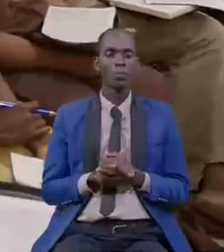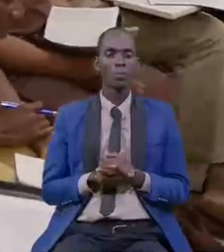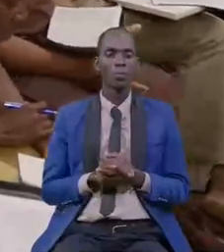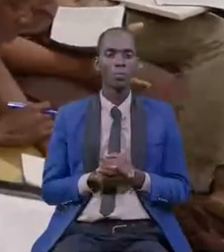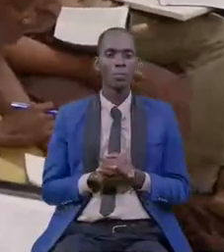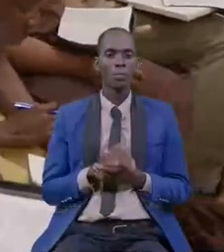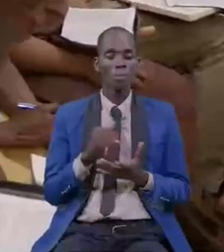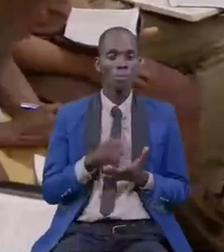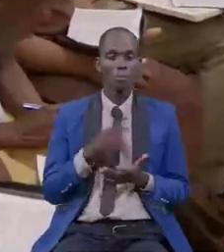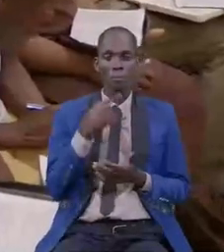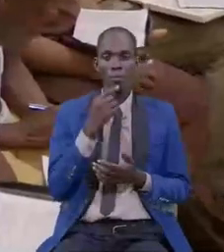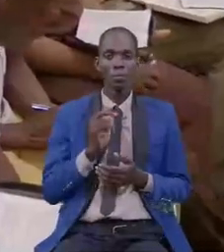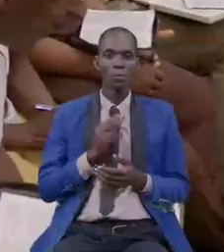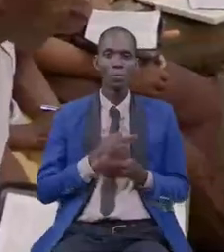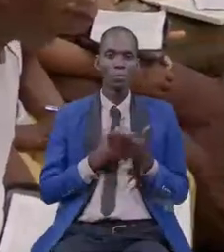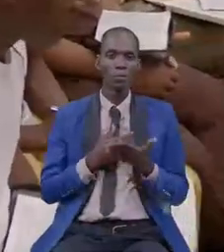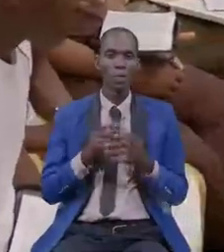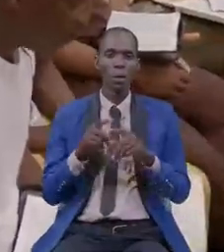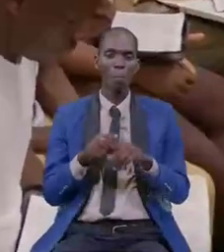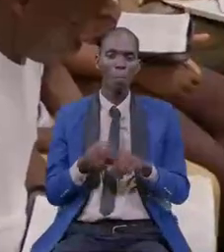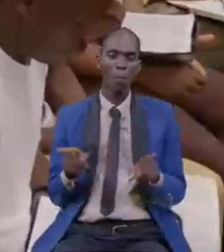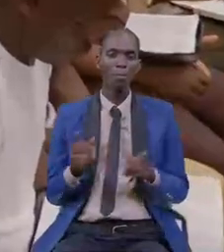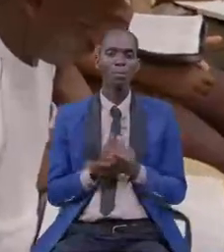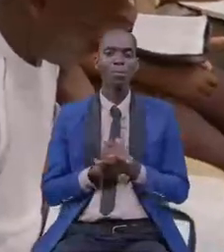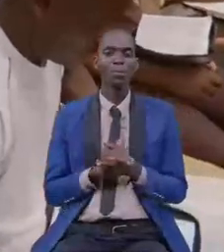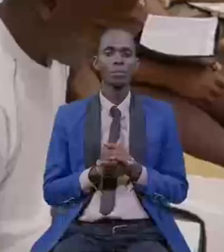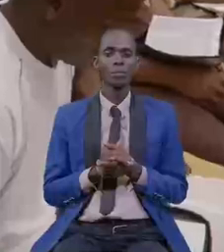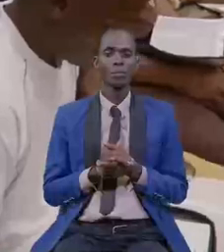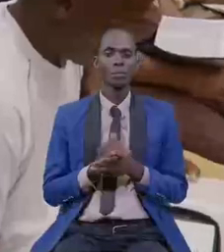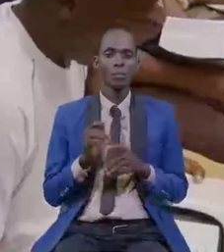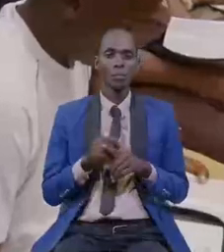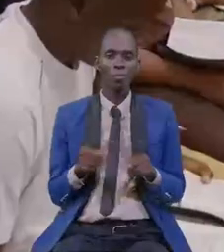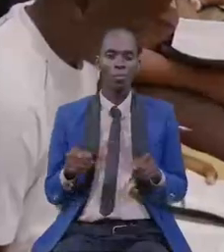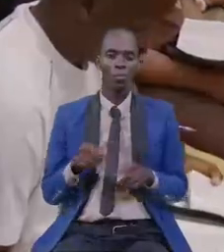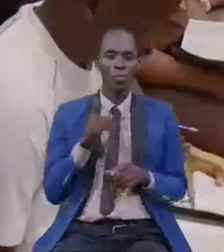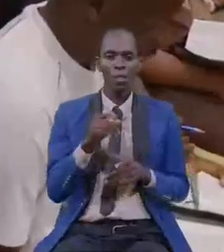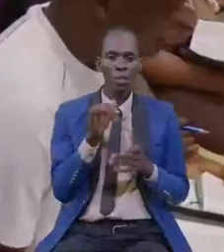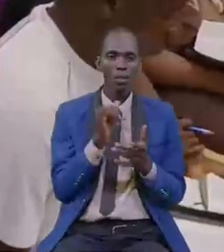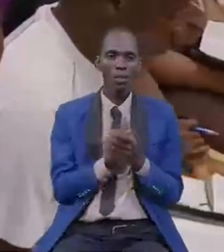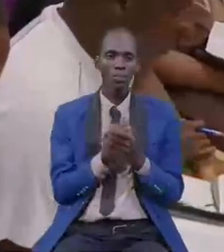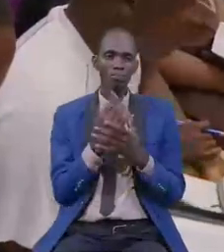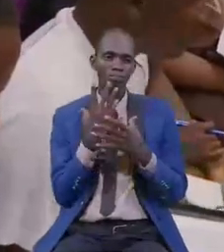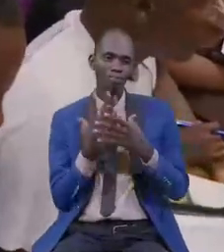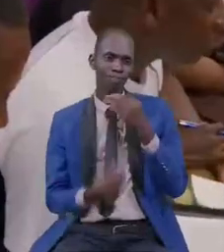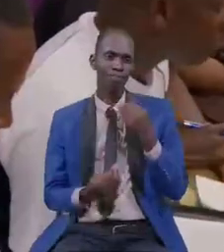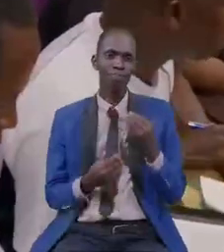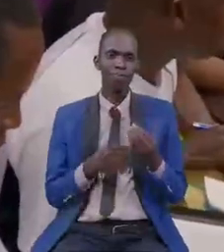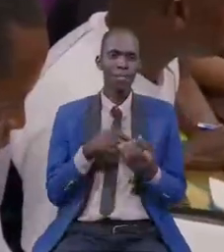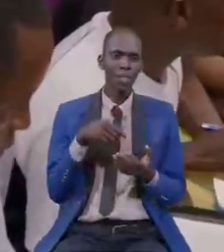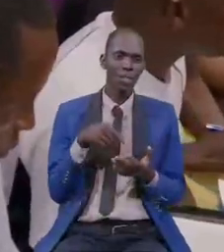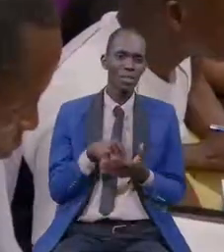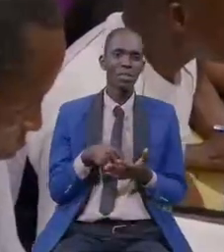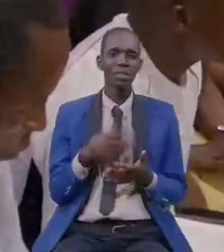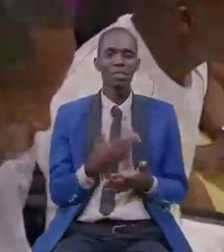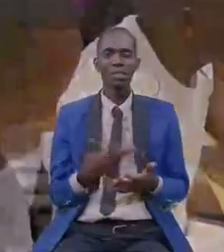au verset 9 mais celui en qui ces choses ne sont point lui